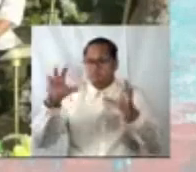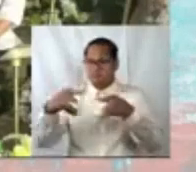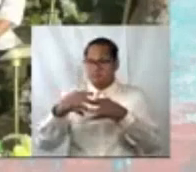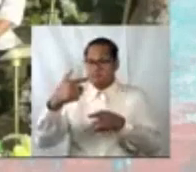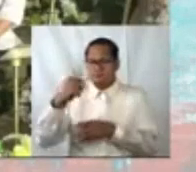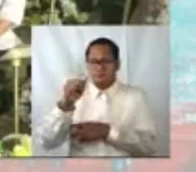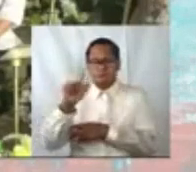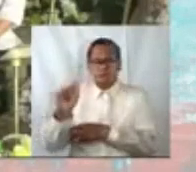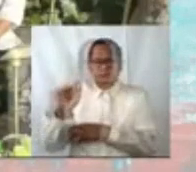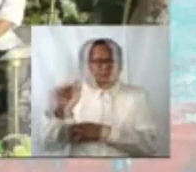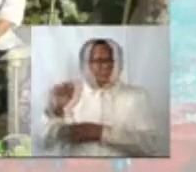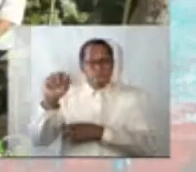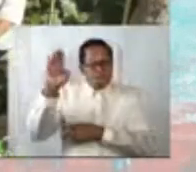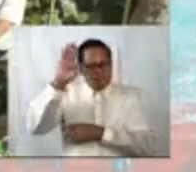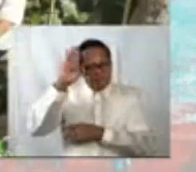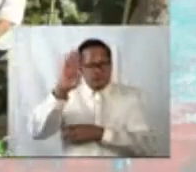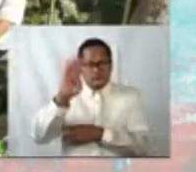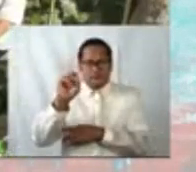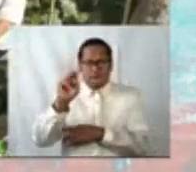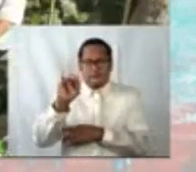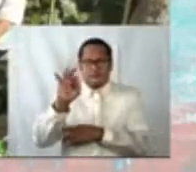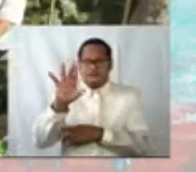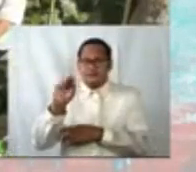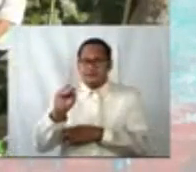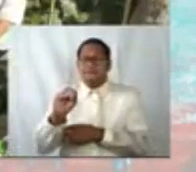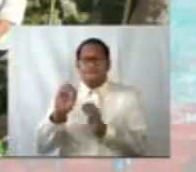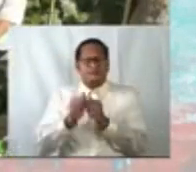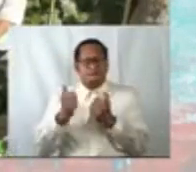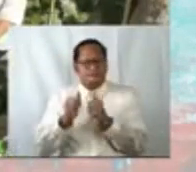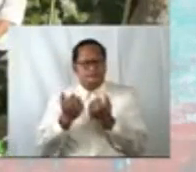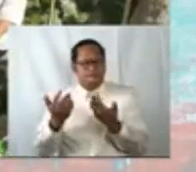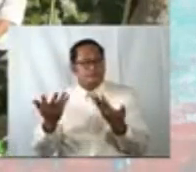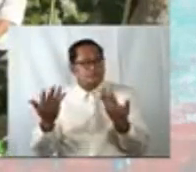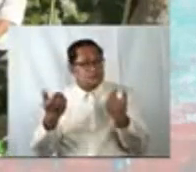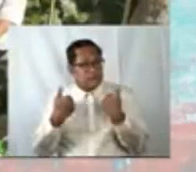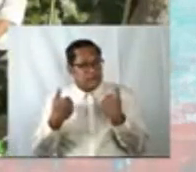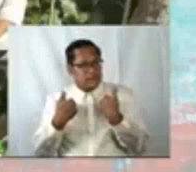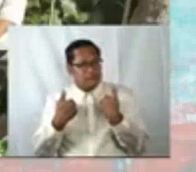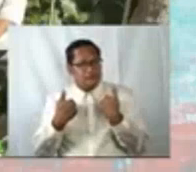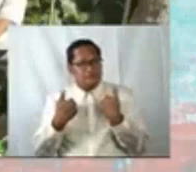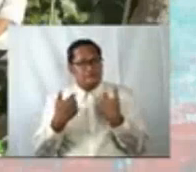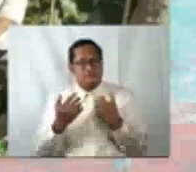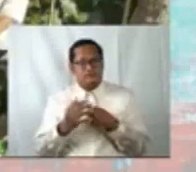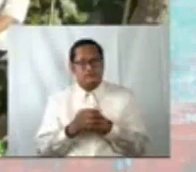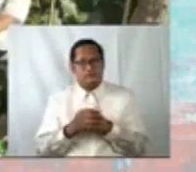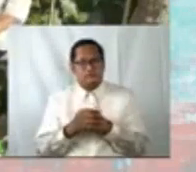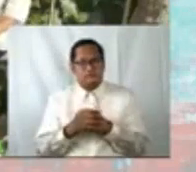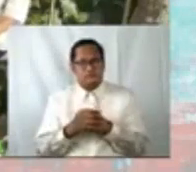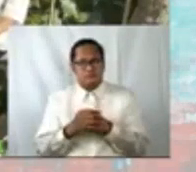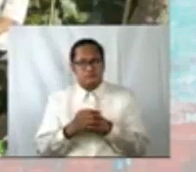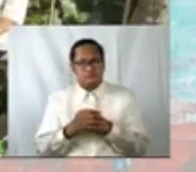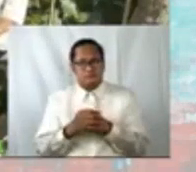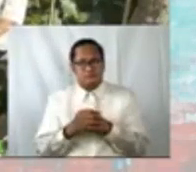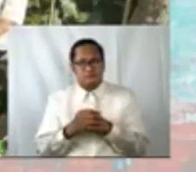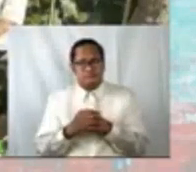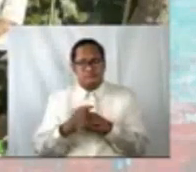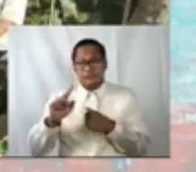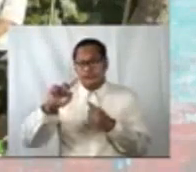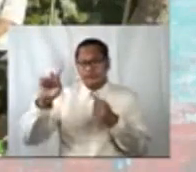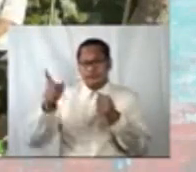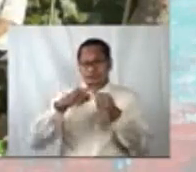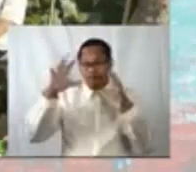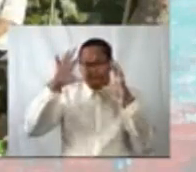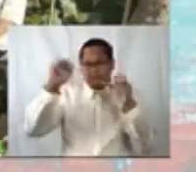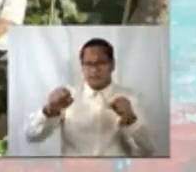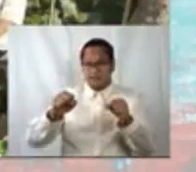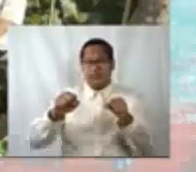nyo mag-expound po kayo doon at paano po ba nagsimula na ang unang pangulo, sabi